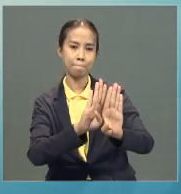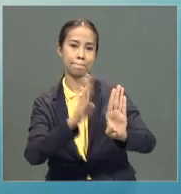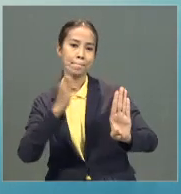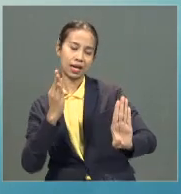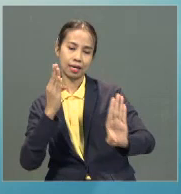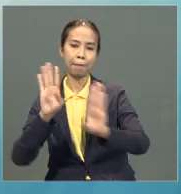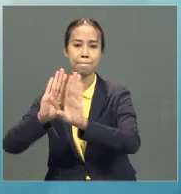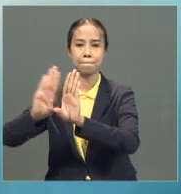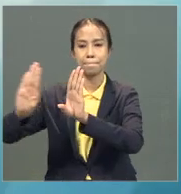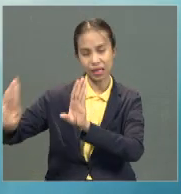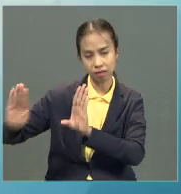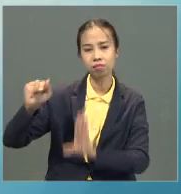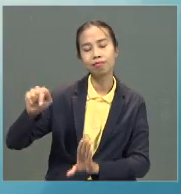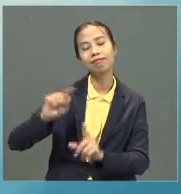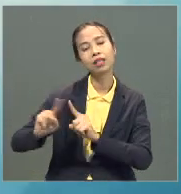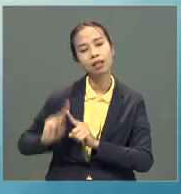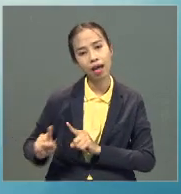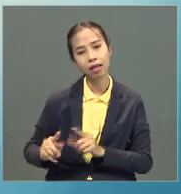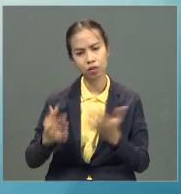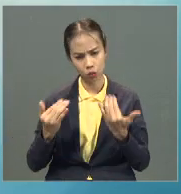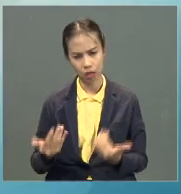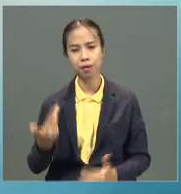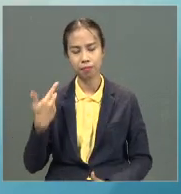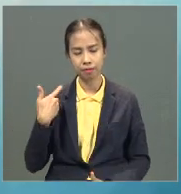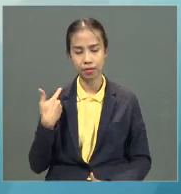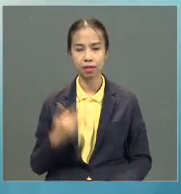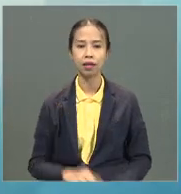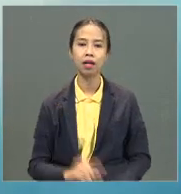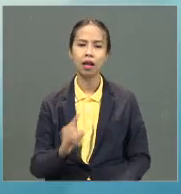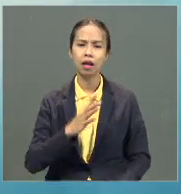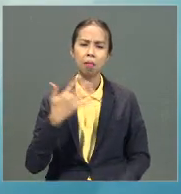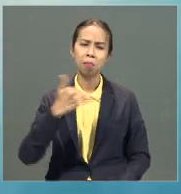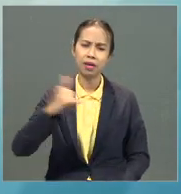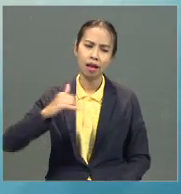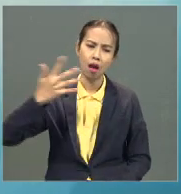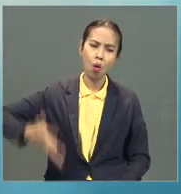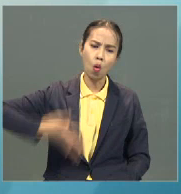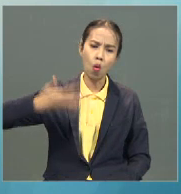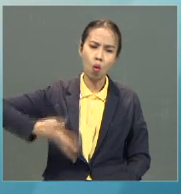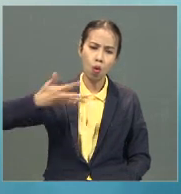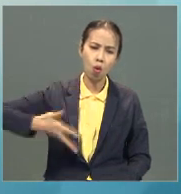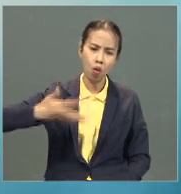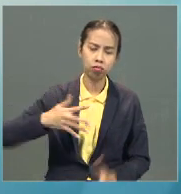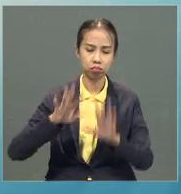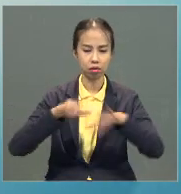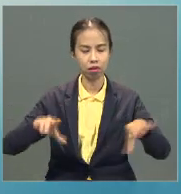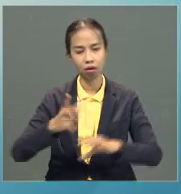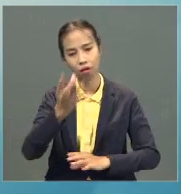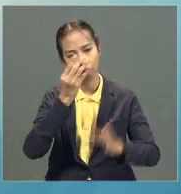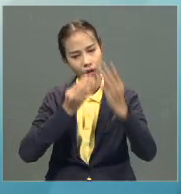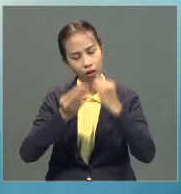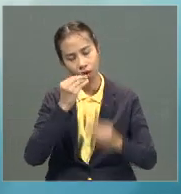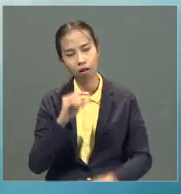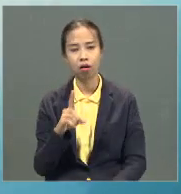อร์แล้วใช้ไม่ได้หรือเปล่านะครับตอนนี้ก็เริ่มที่จะมีการผ่อนคลายเพราะบางทีอากาศร้อนก็ทำให้ระบบของการเรียนรู้ของเด็ก